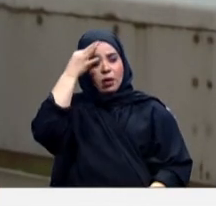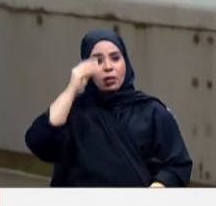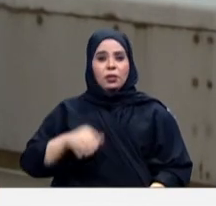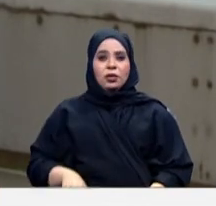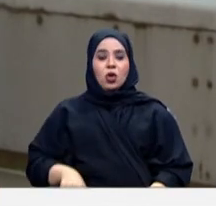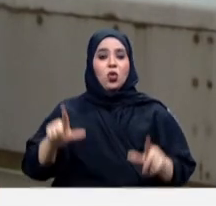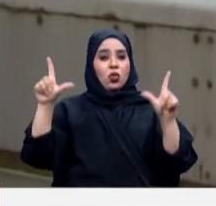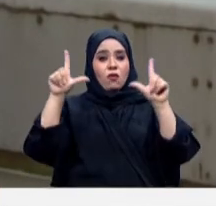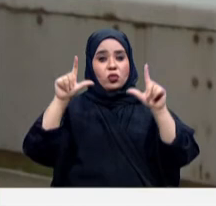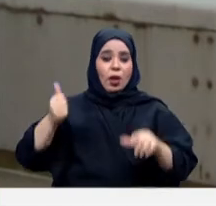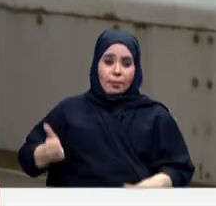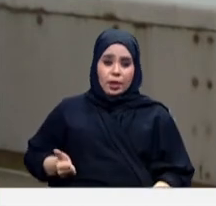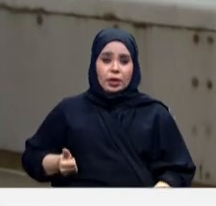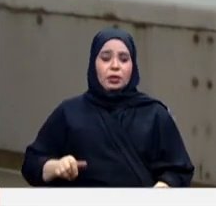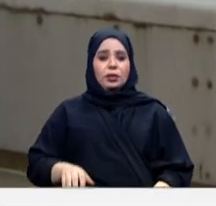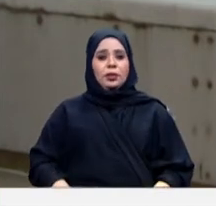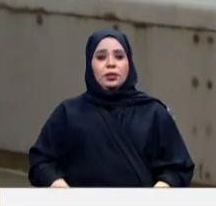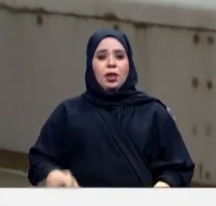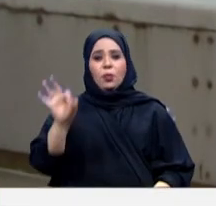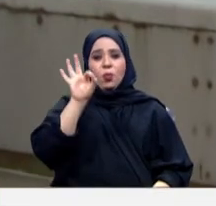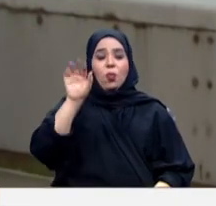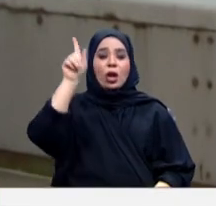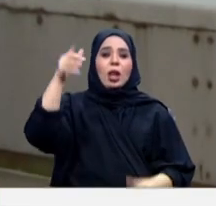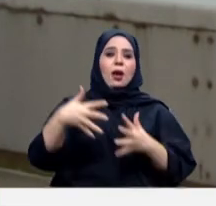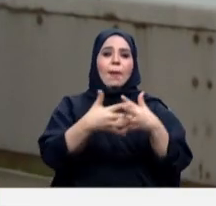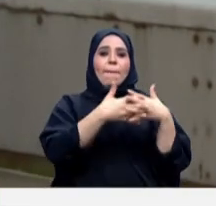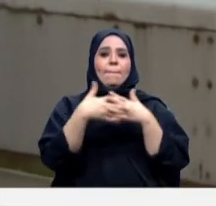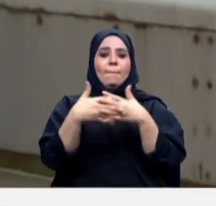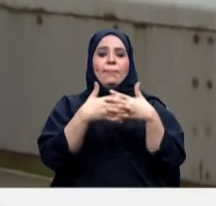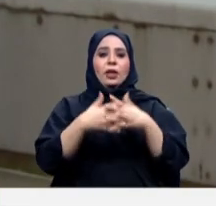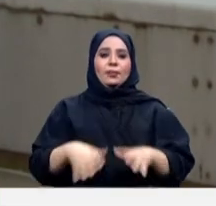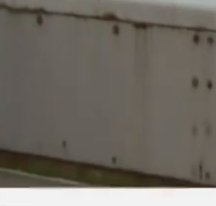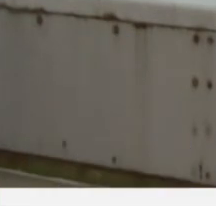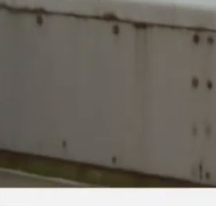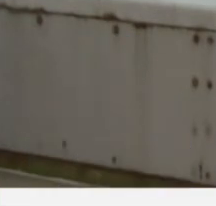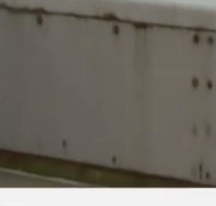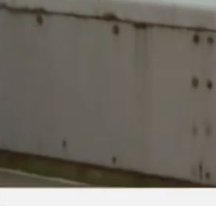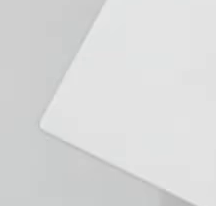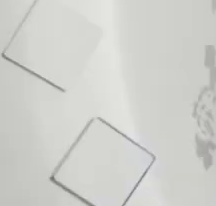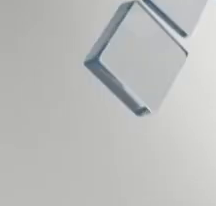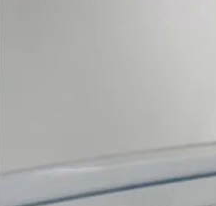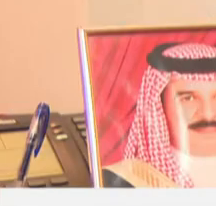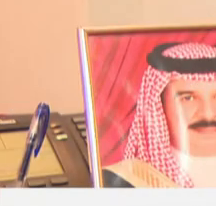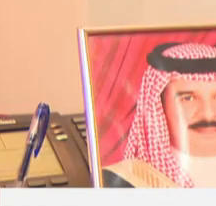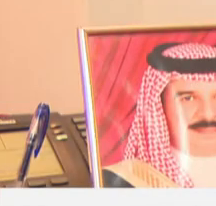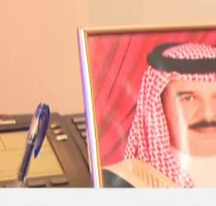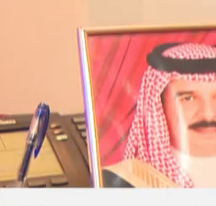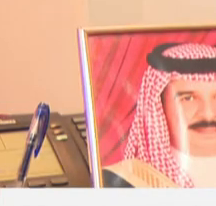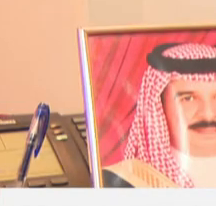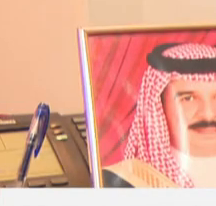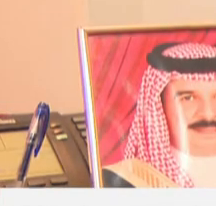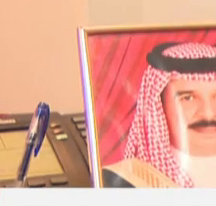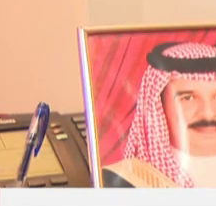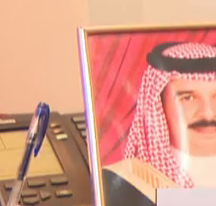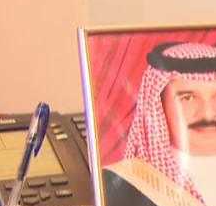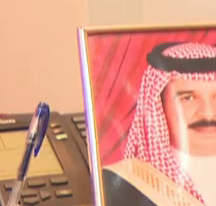تلفزيون البحرين من مقر الأمم المتحدة في نيويورك، إسلام براجة. في